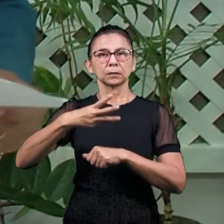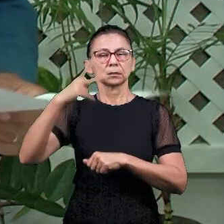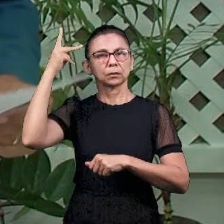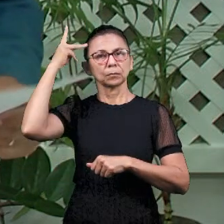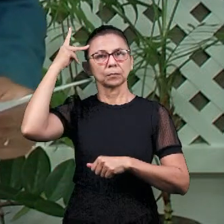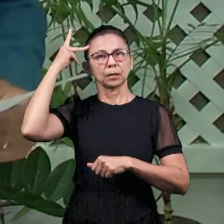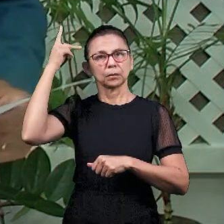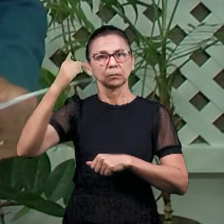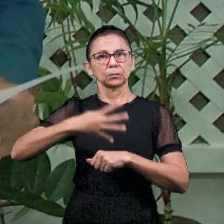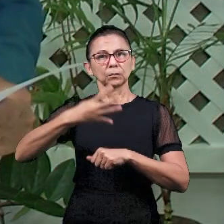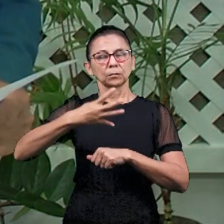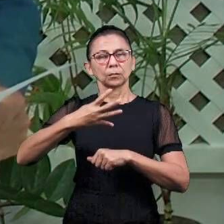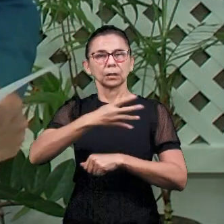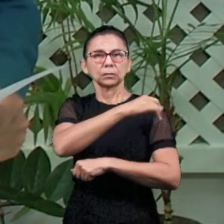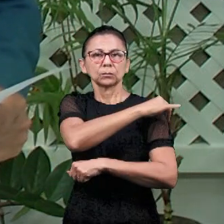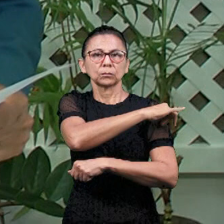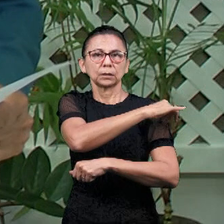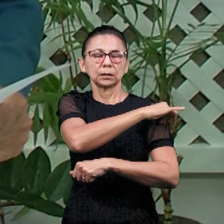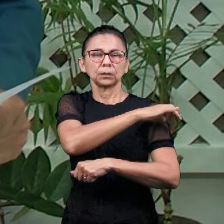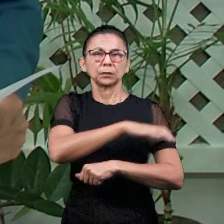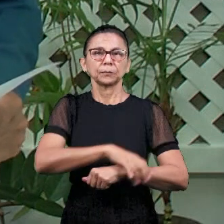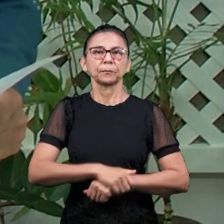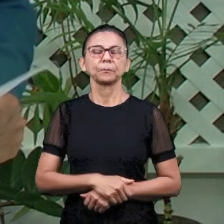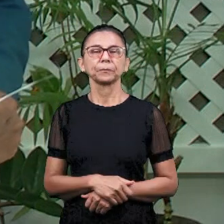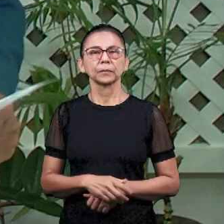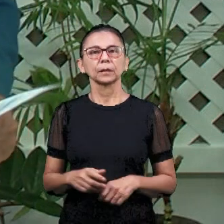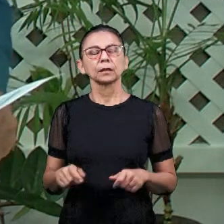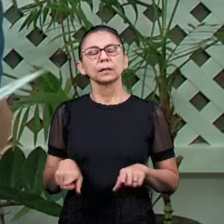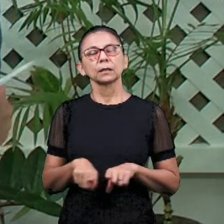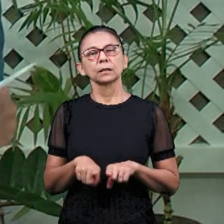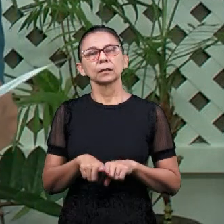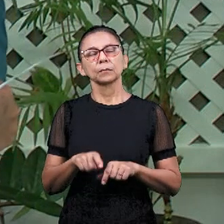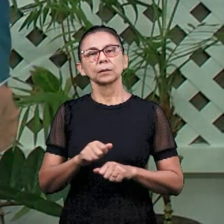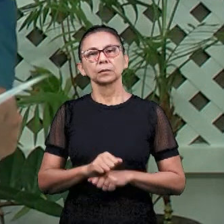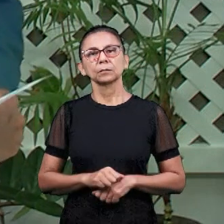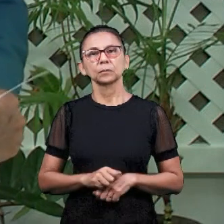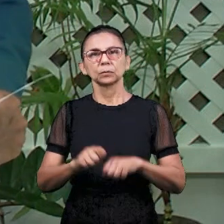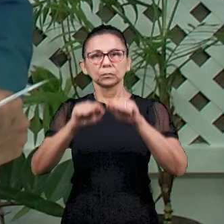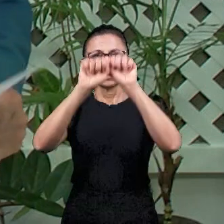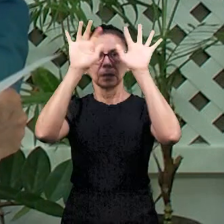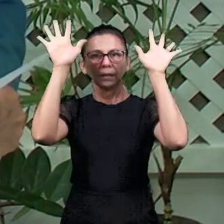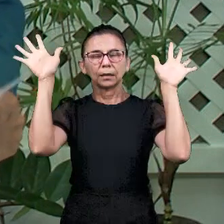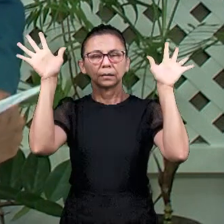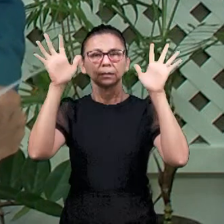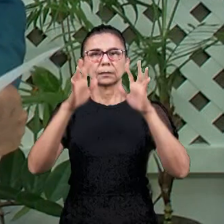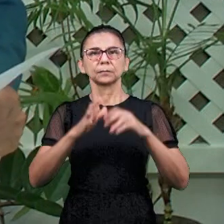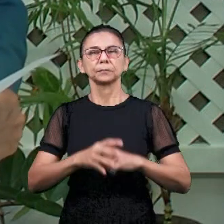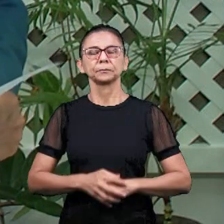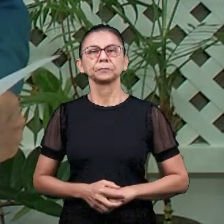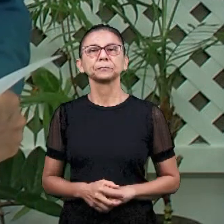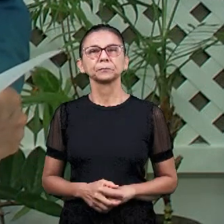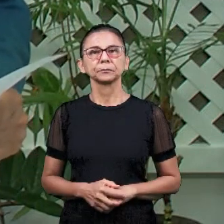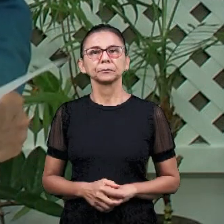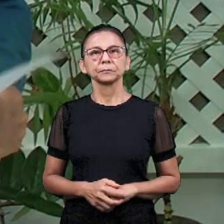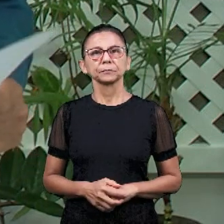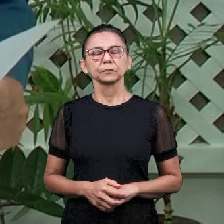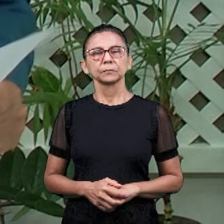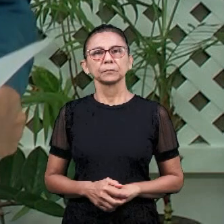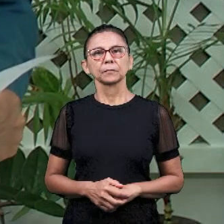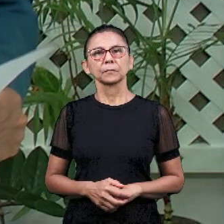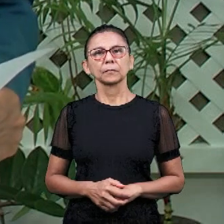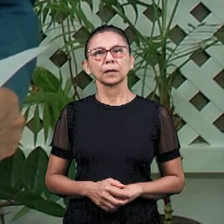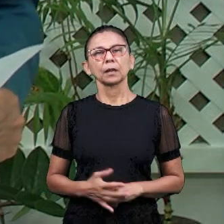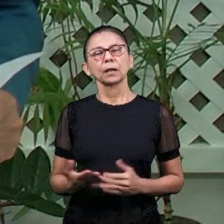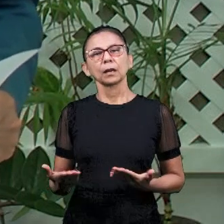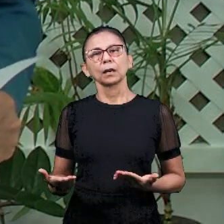avons l'État du Acre, avec la participation petite. Se trouve ici Roraima, Mato Grosso do Sul, Amazonas ont